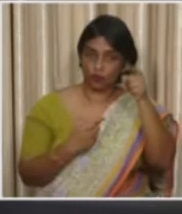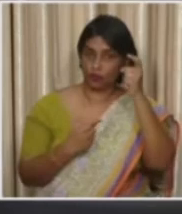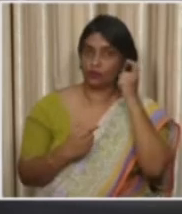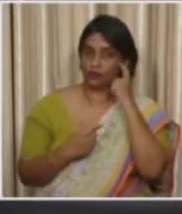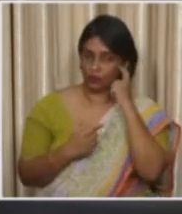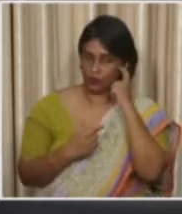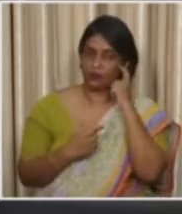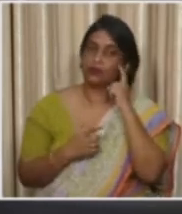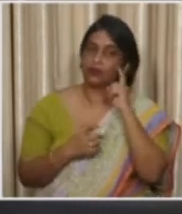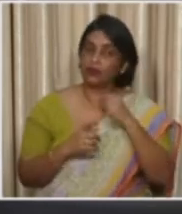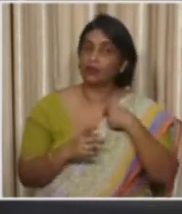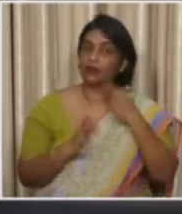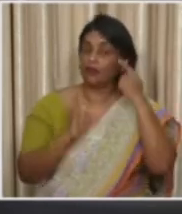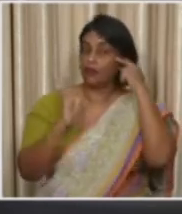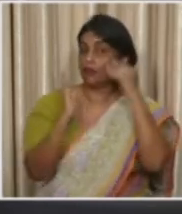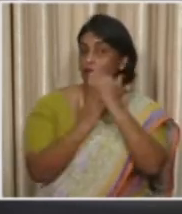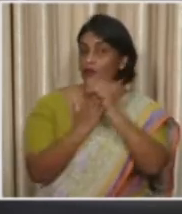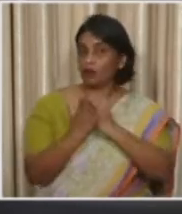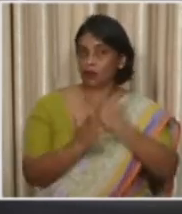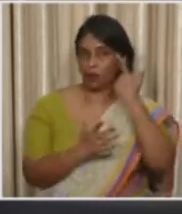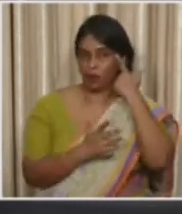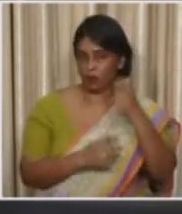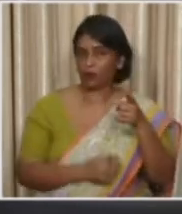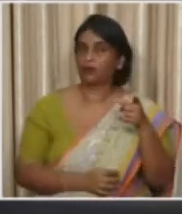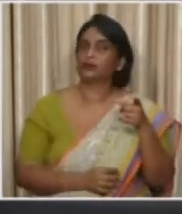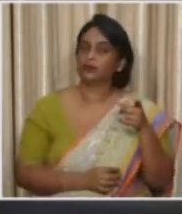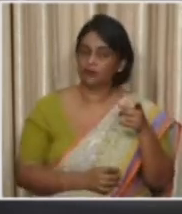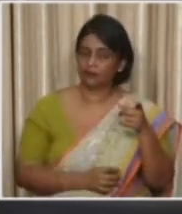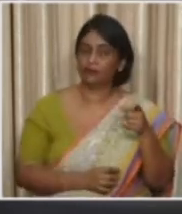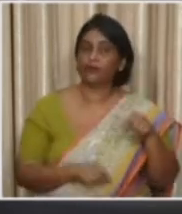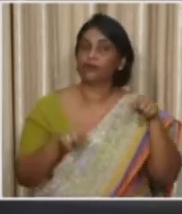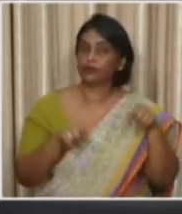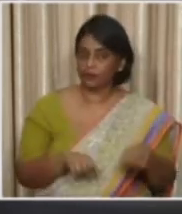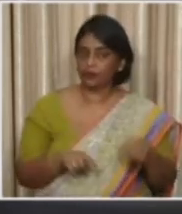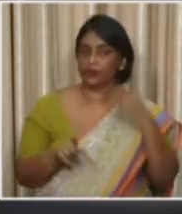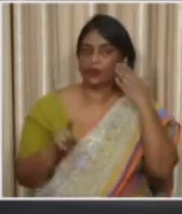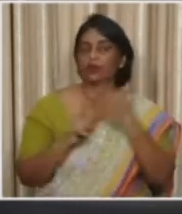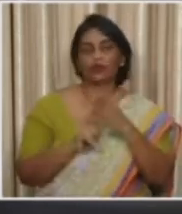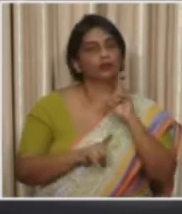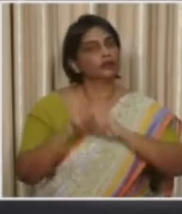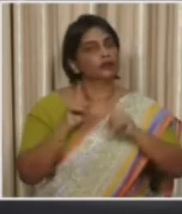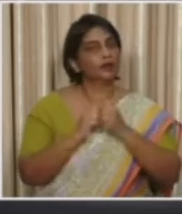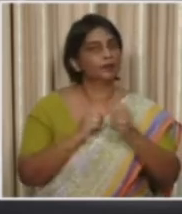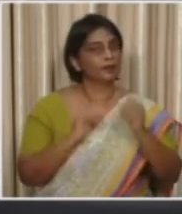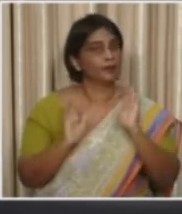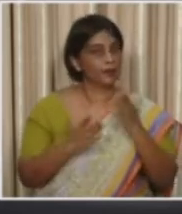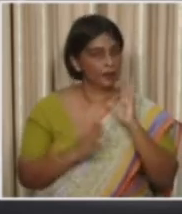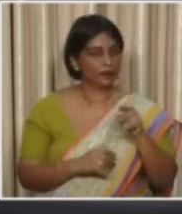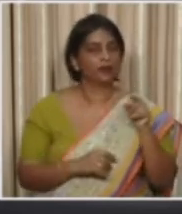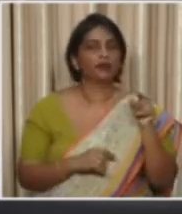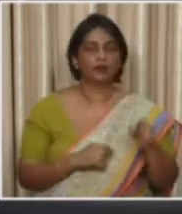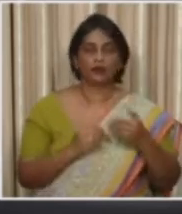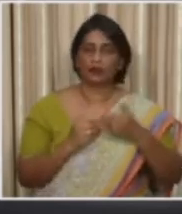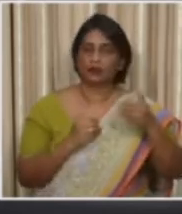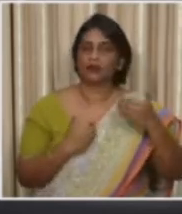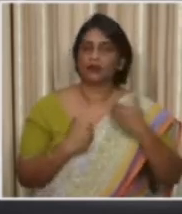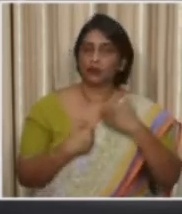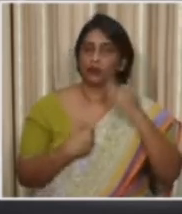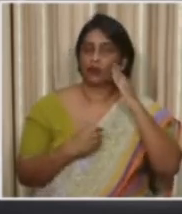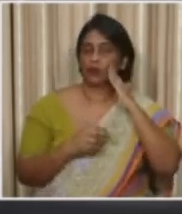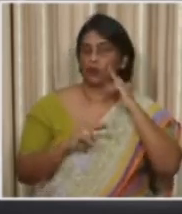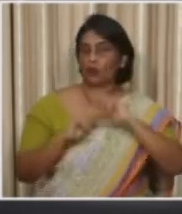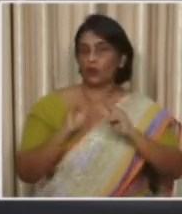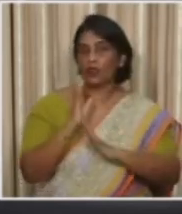දන්නවා. විෂයානුබද්ධ අවබෝධයක් තියෙන කෙනෙක් විදියට දැන් ඒ පිළිබඳ සාකච්ඡා ආරම්භ කරලා තියෙනවා. මේ දිනවල අපේ විදේශ